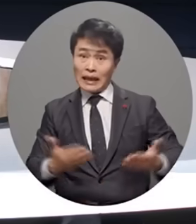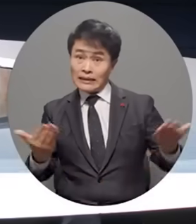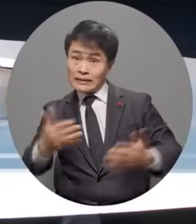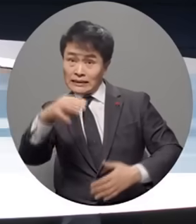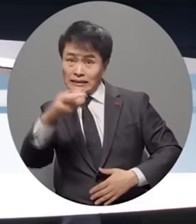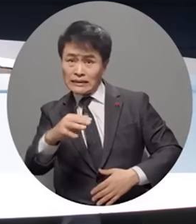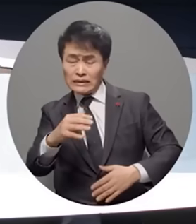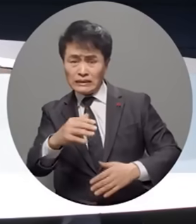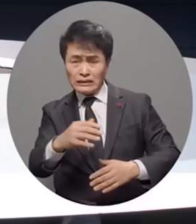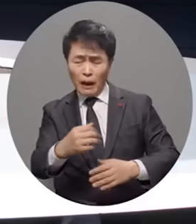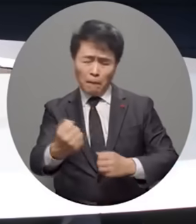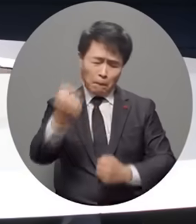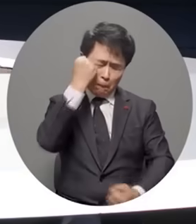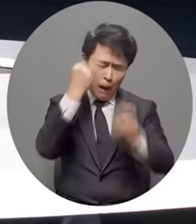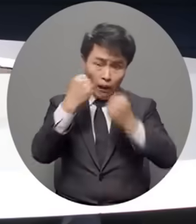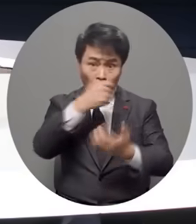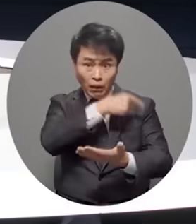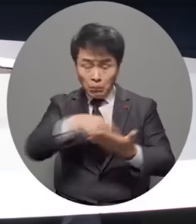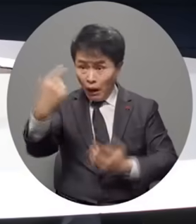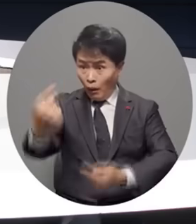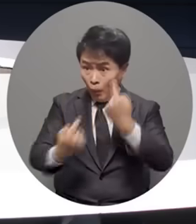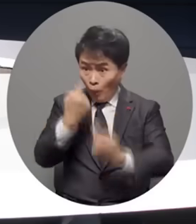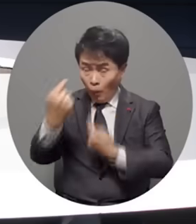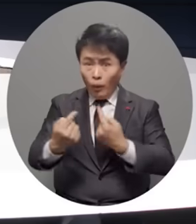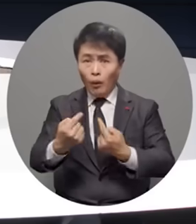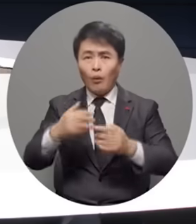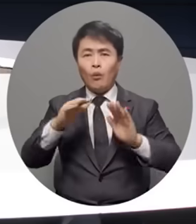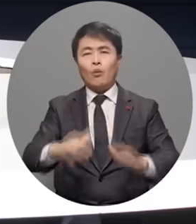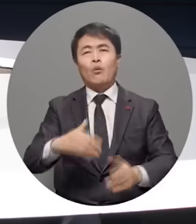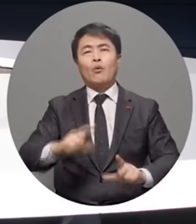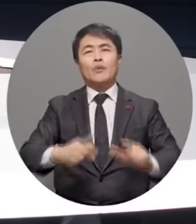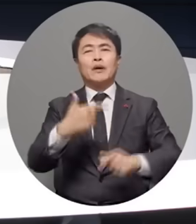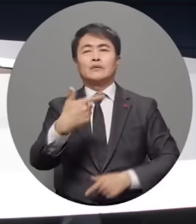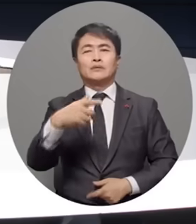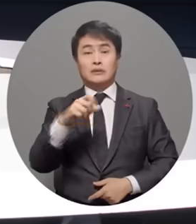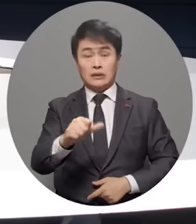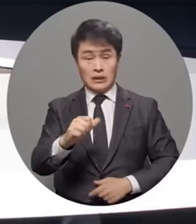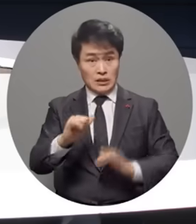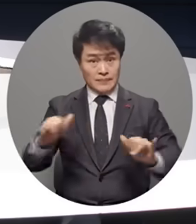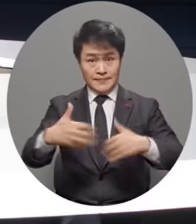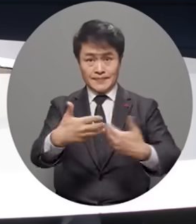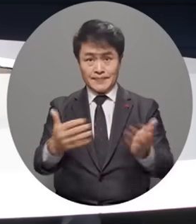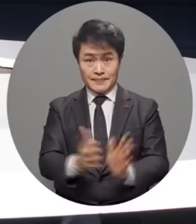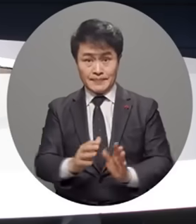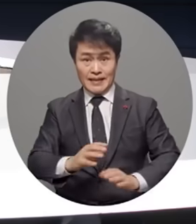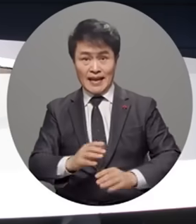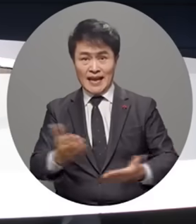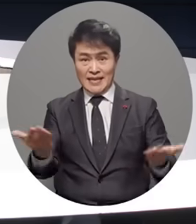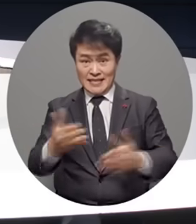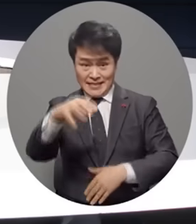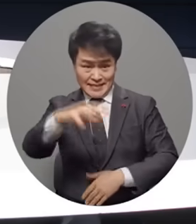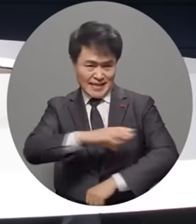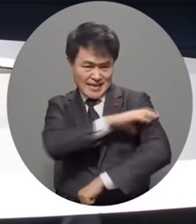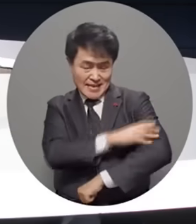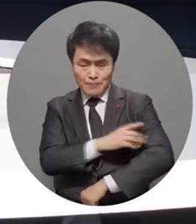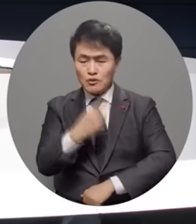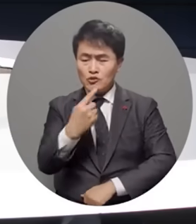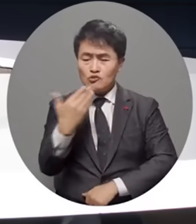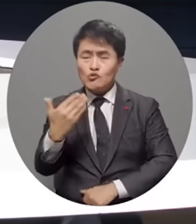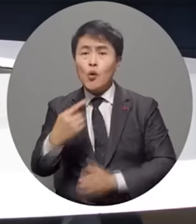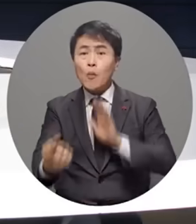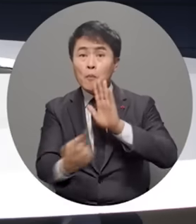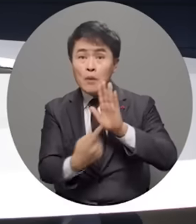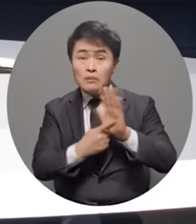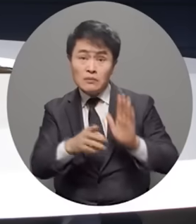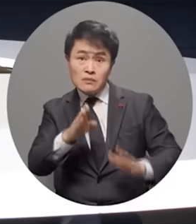직장에서 맞았다는 피해 신고가 올해만 65건. 시민단체 직장갑질 119에 발표인데요.